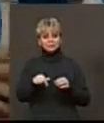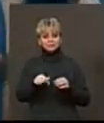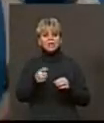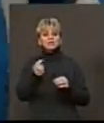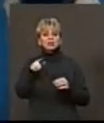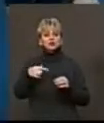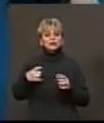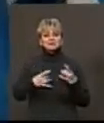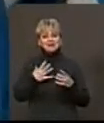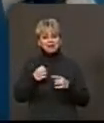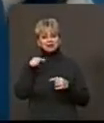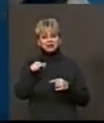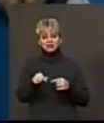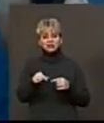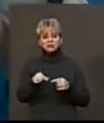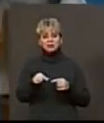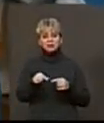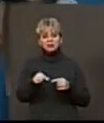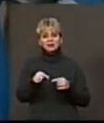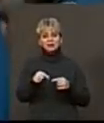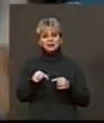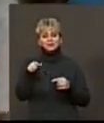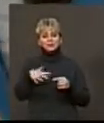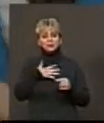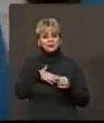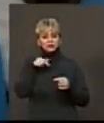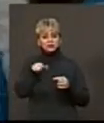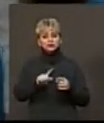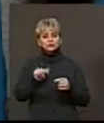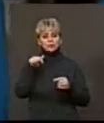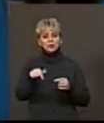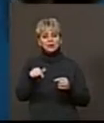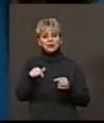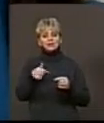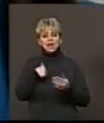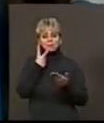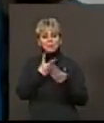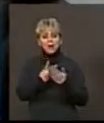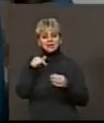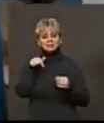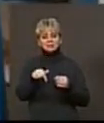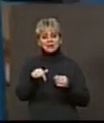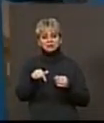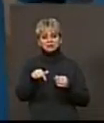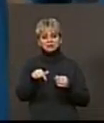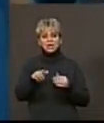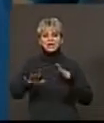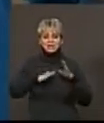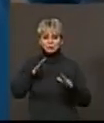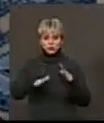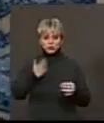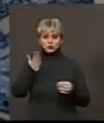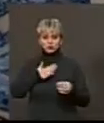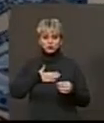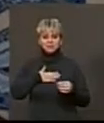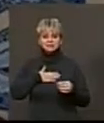много дней репетировали потом. Да, много дней репетировали, чтобы вам показать репетицию